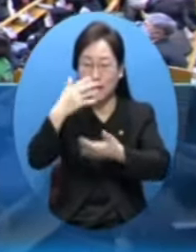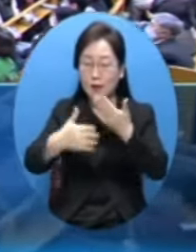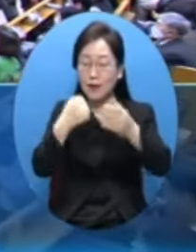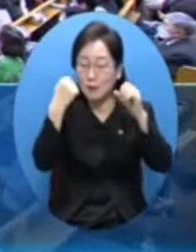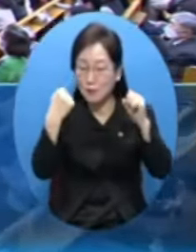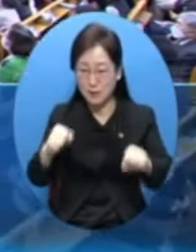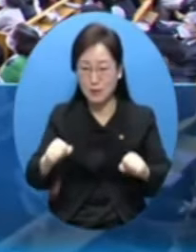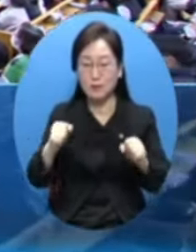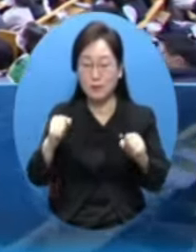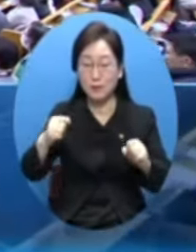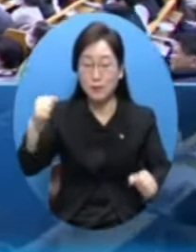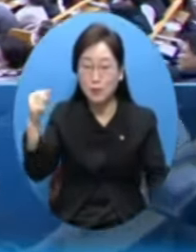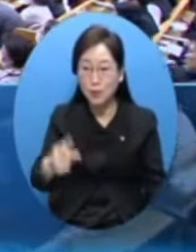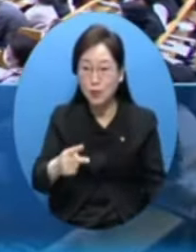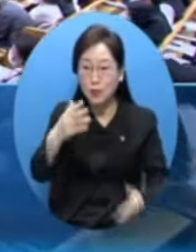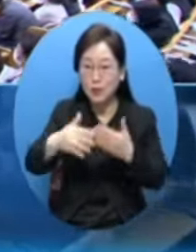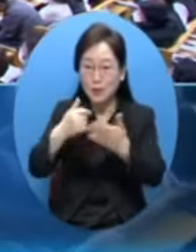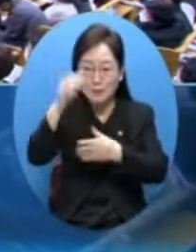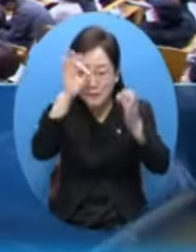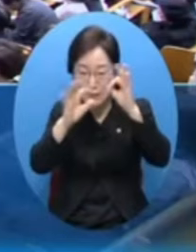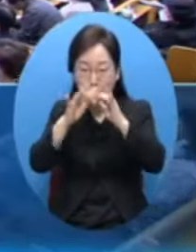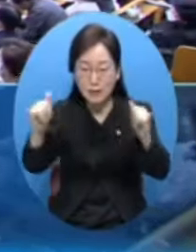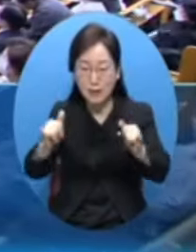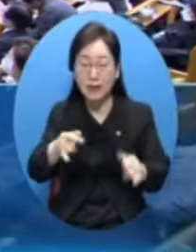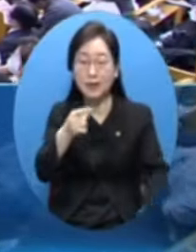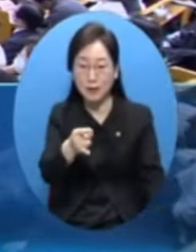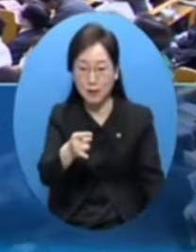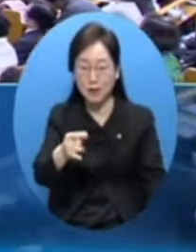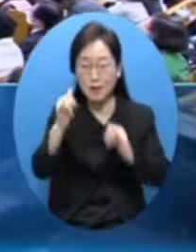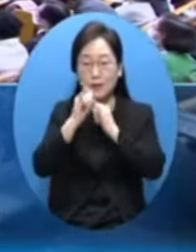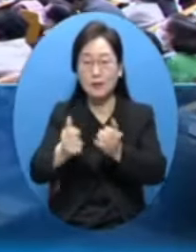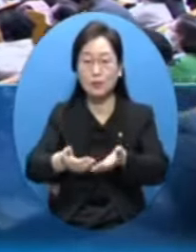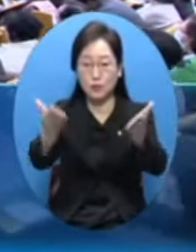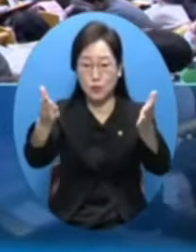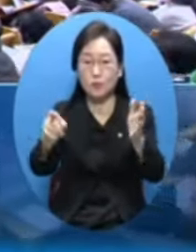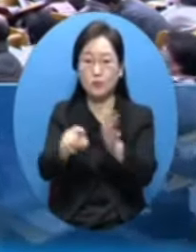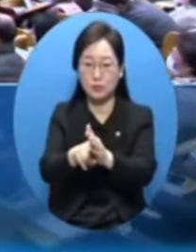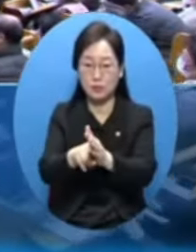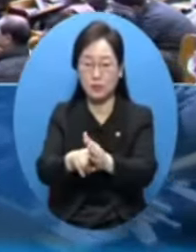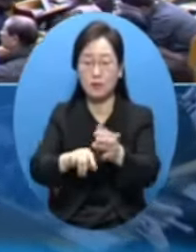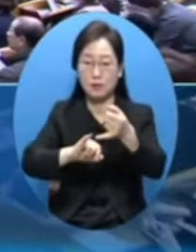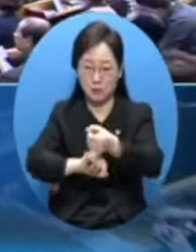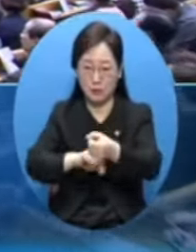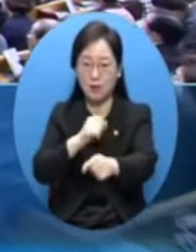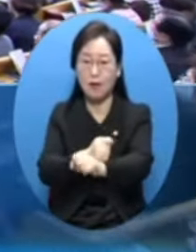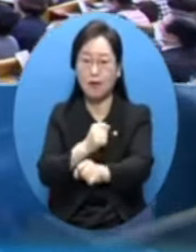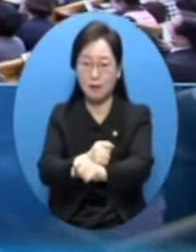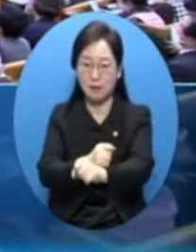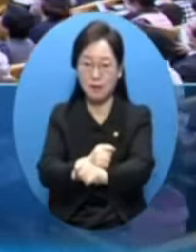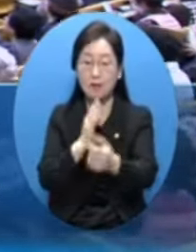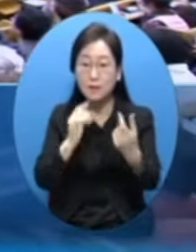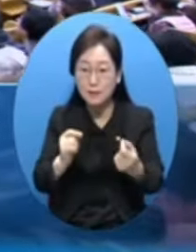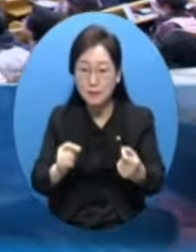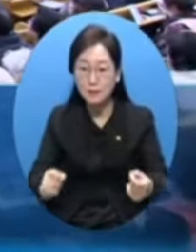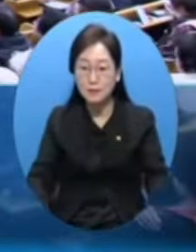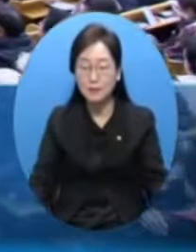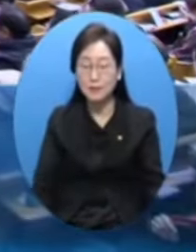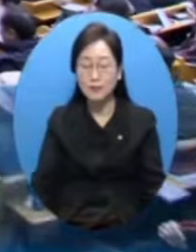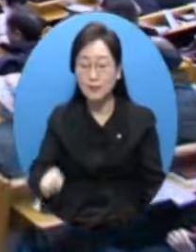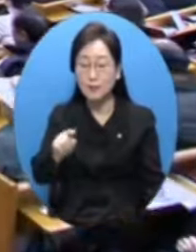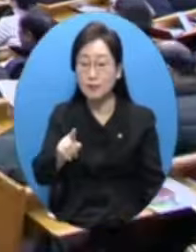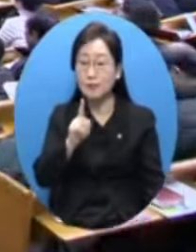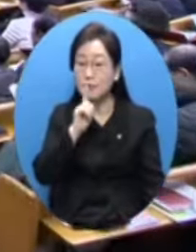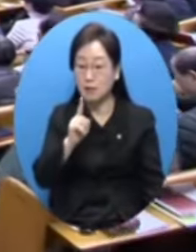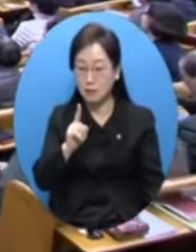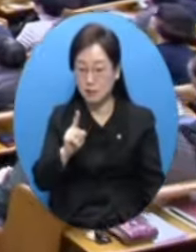곳과 그가 자기를 찾는 자들에게 상 주시는 이심을 믿어야 할지니라. 아멘. 이와 같이